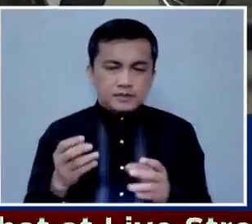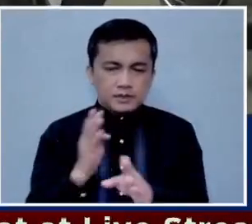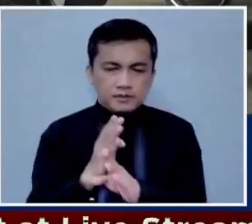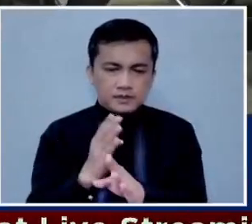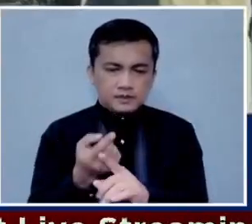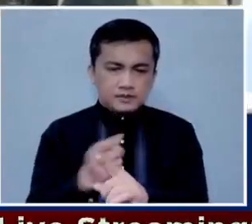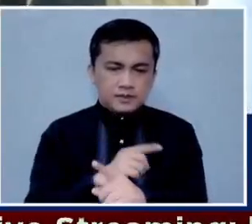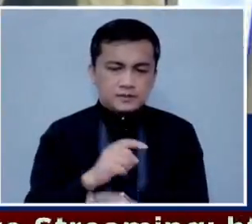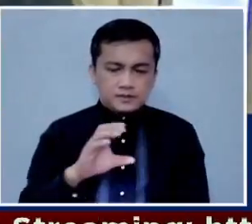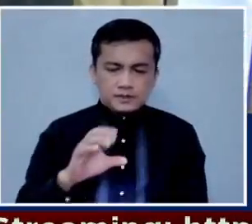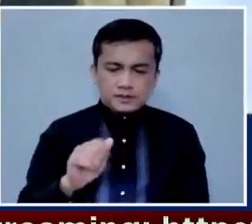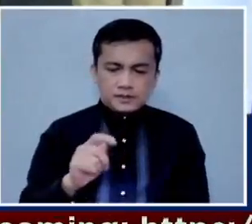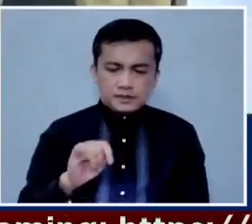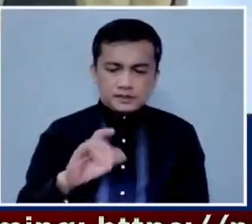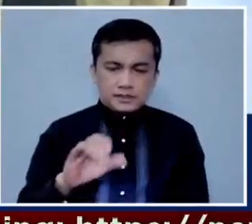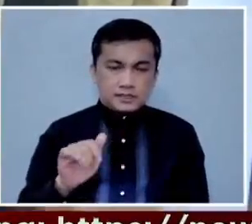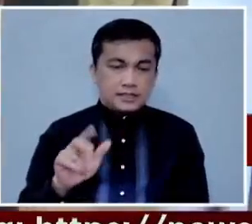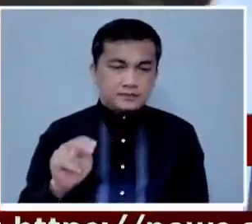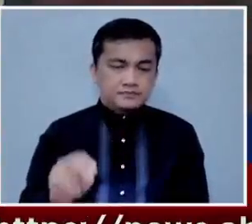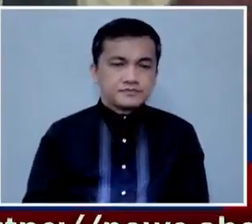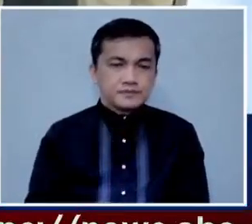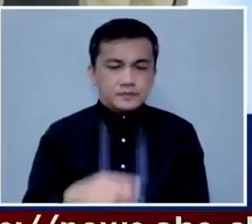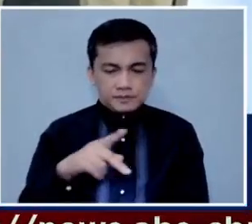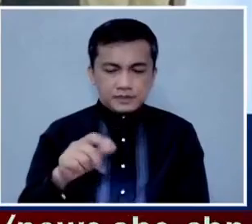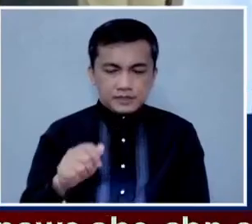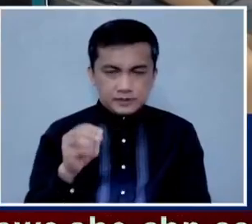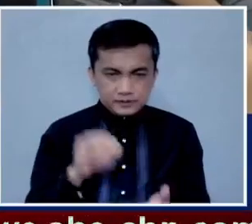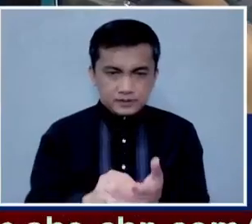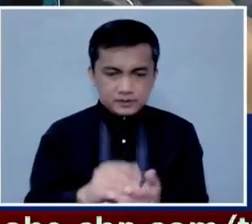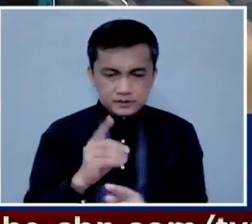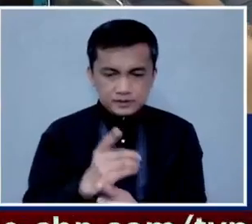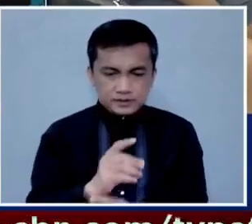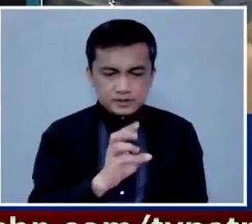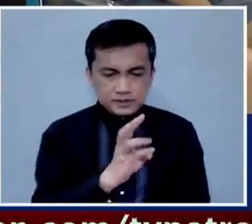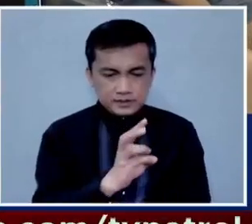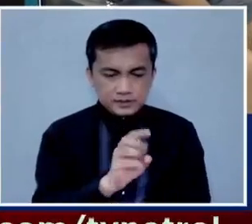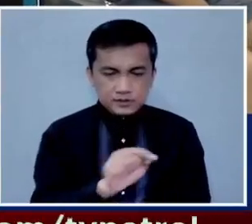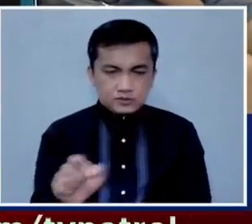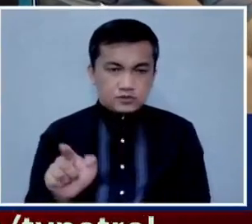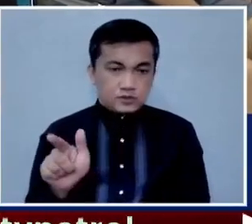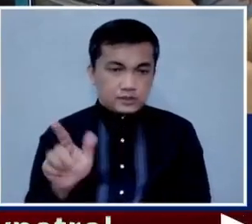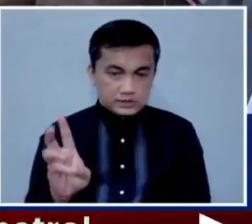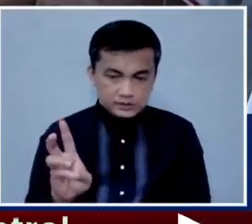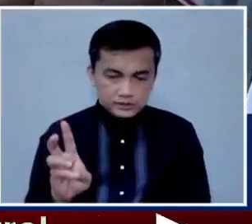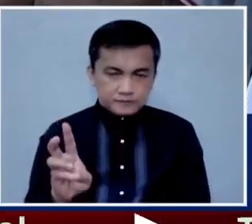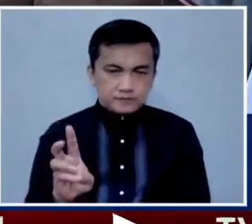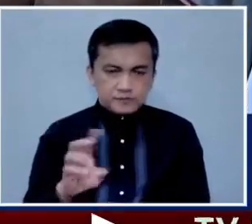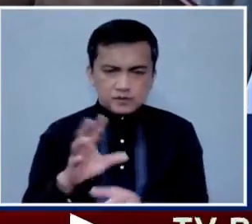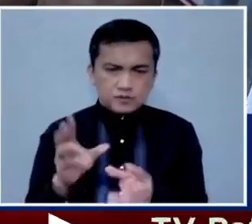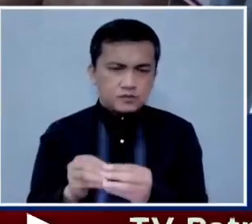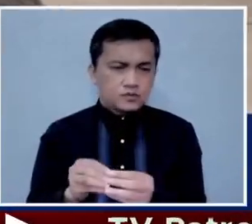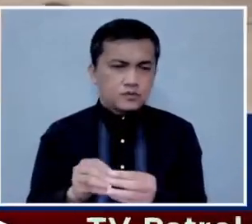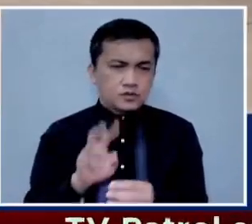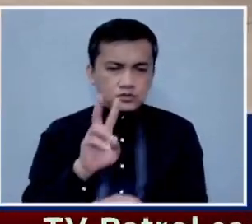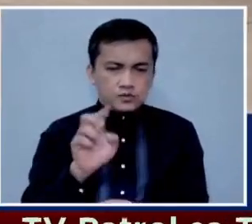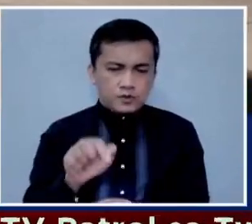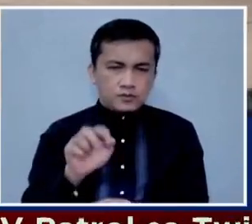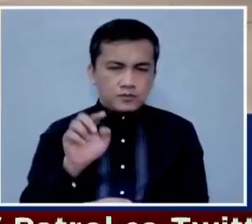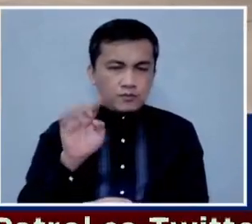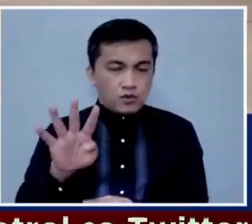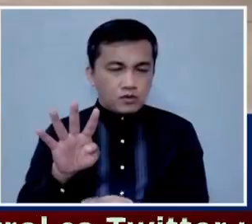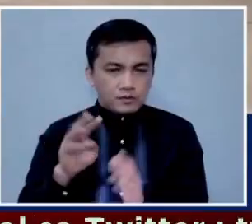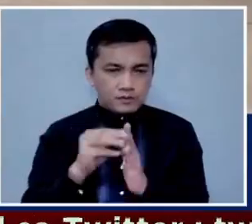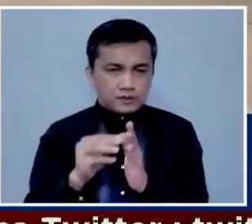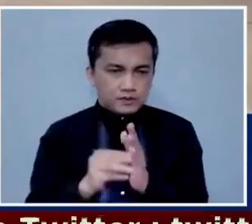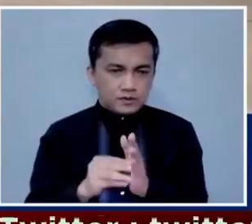sa Katiklan. Sa tala ng PPA mula December 16 hanggang December 26 ay umabot na sa 2.4 milyon ang